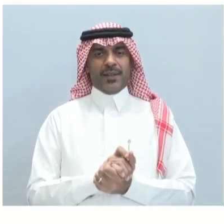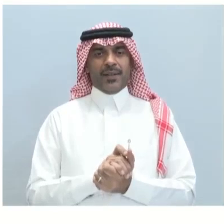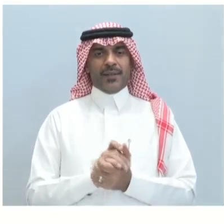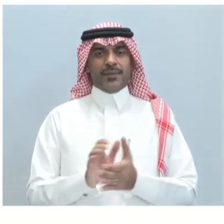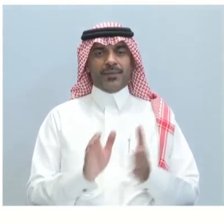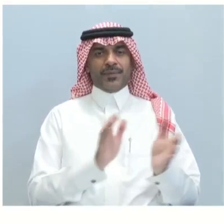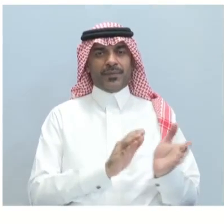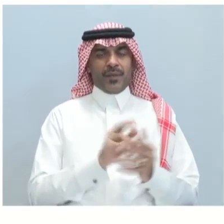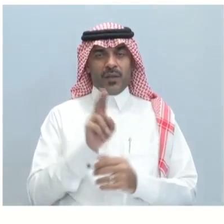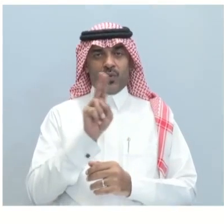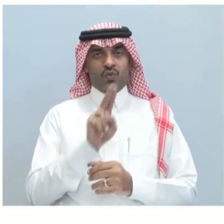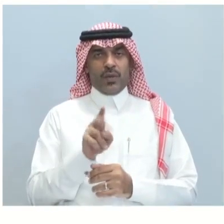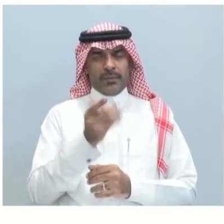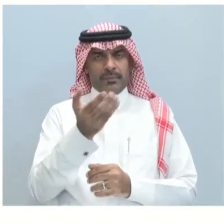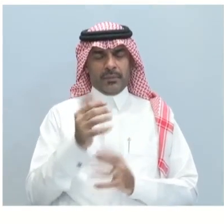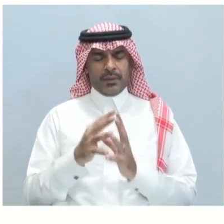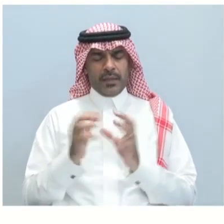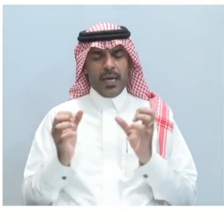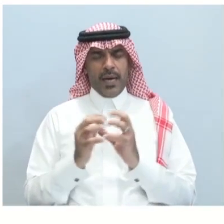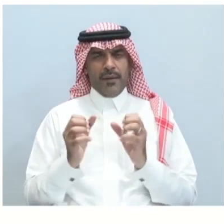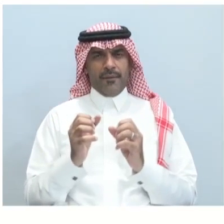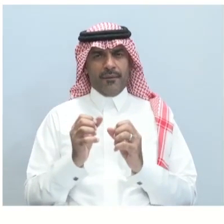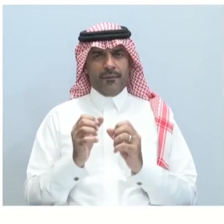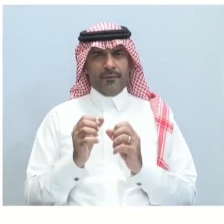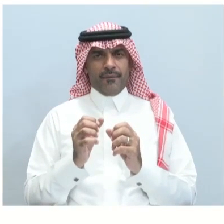عرفوا عرفي الدراسات الاجتماعيه